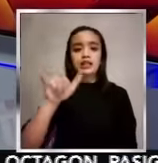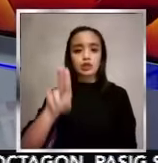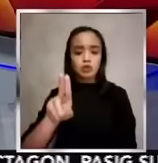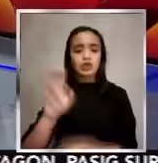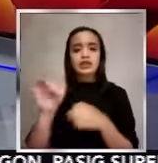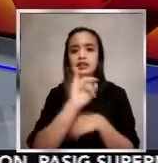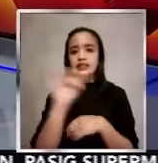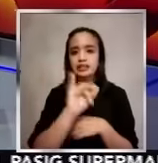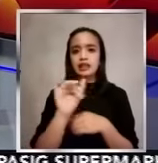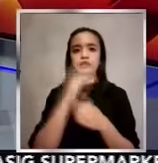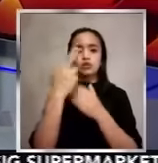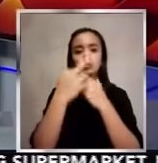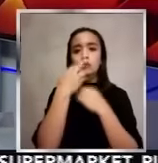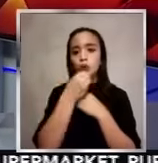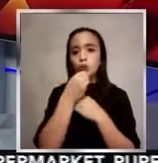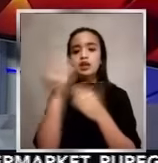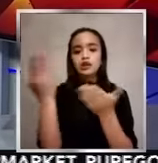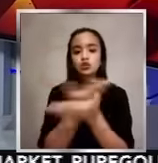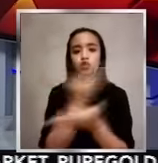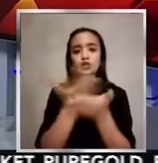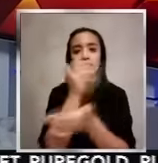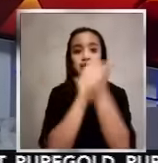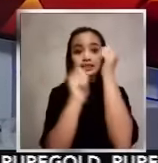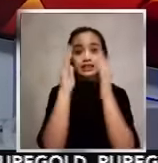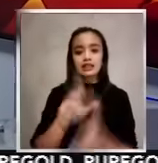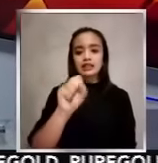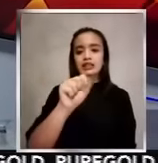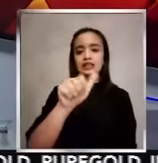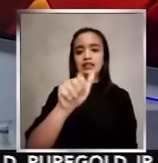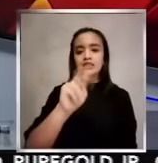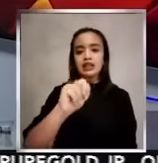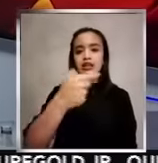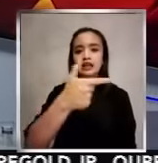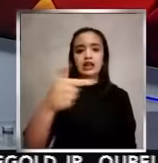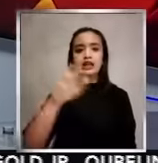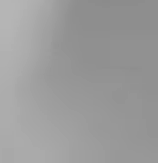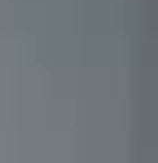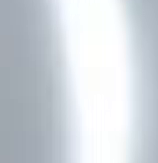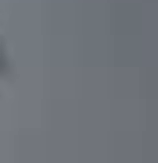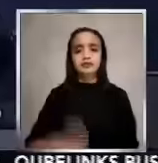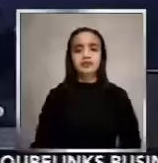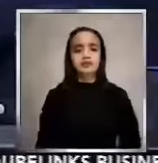sa Encantadia Chronicles na may unang Pasilip na may chik si katti